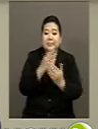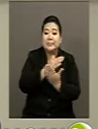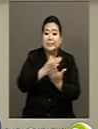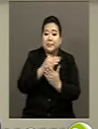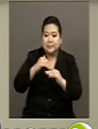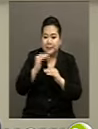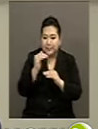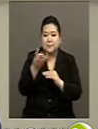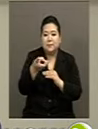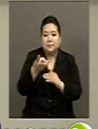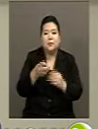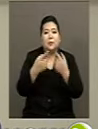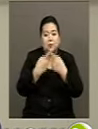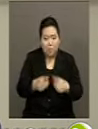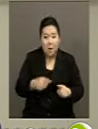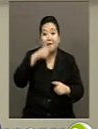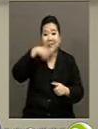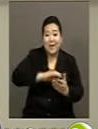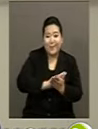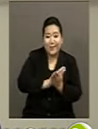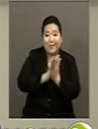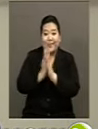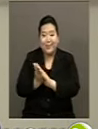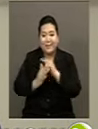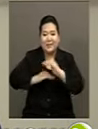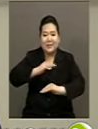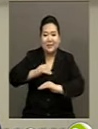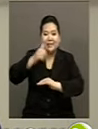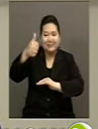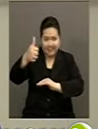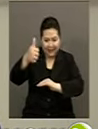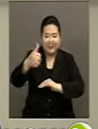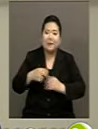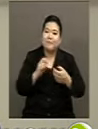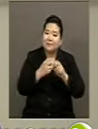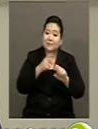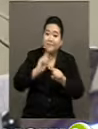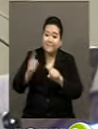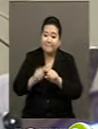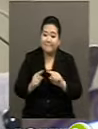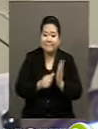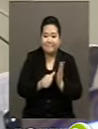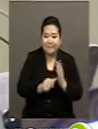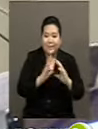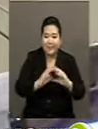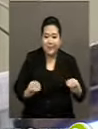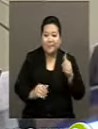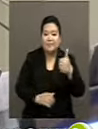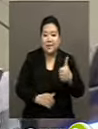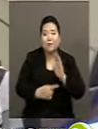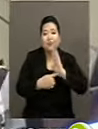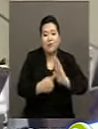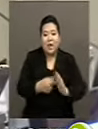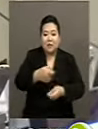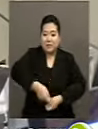แต่ว่าการเปลี่ยนแปลงมันเป็นไปในทิศทางที่ดีขึ้นปัญหาหลายอย่างเริ่มคลี่คลายนะคะอย่างเรื่องของภาคเกษตรกรรมซึ่งเรา